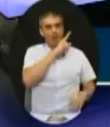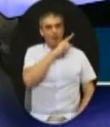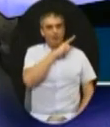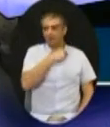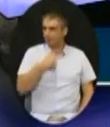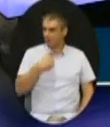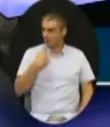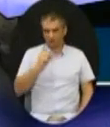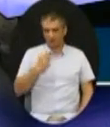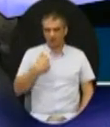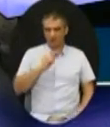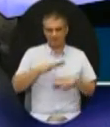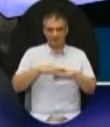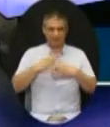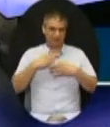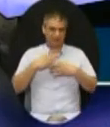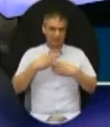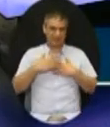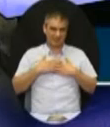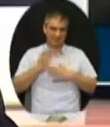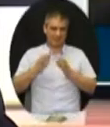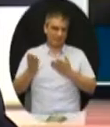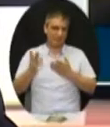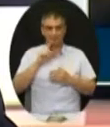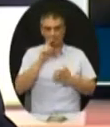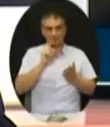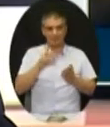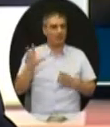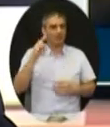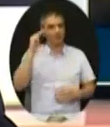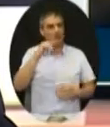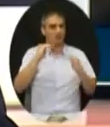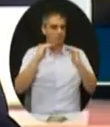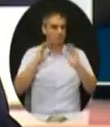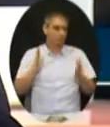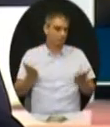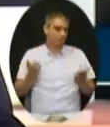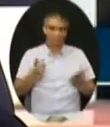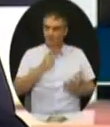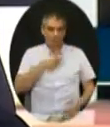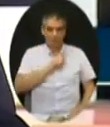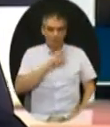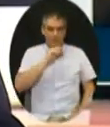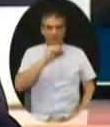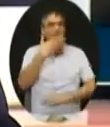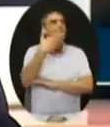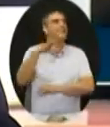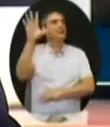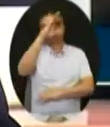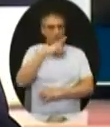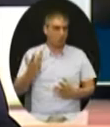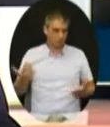אני אומרת את זה לא בתור, אולי לא בתוקף תפקידי המשפטנים, אבל אולי בגלל זה צריך לקחת את זה גם בפרופורציה הראויה, שלא מדובר במדינות